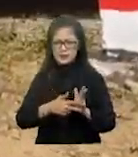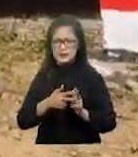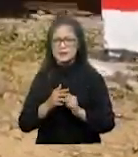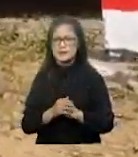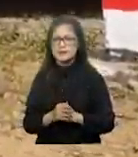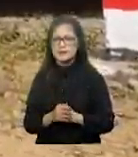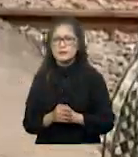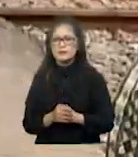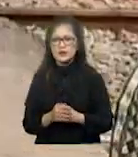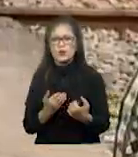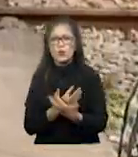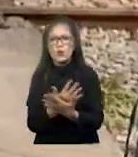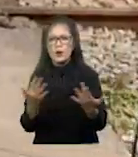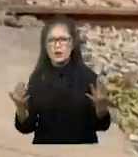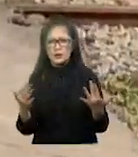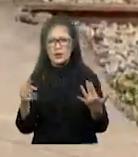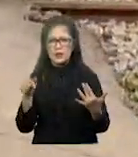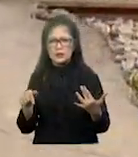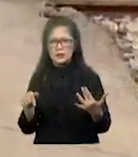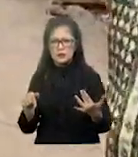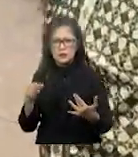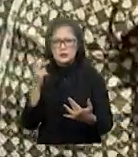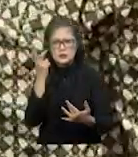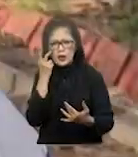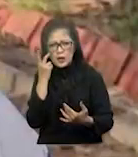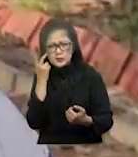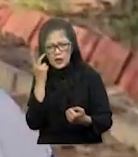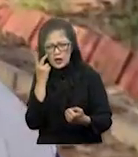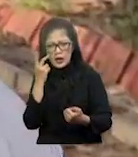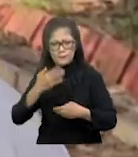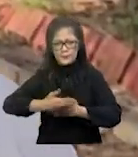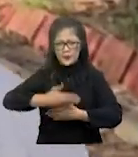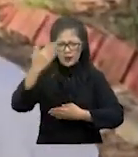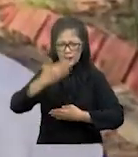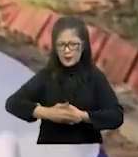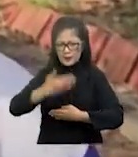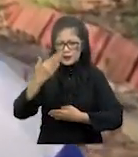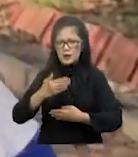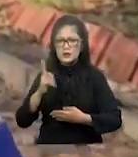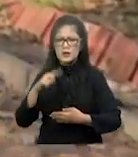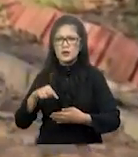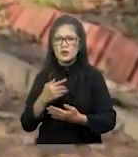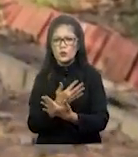pintu, warga juga secara sukarela menjaga palang pintu. Ada orang pusat,